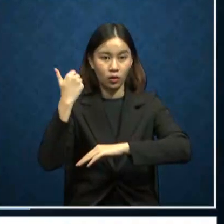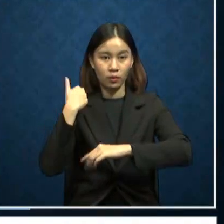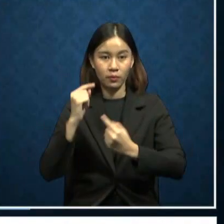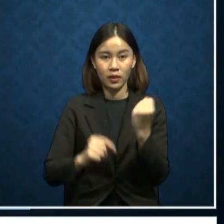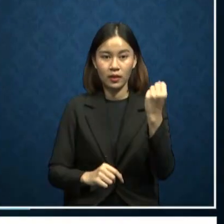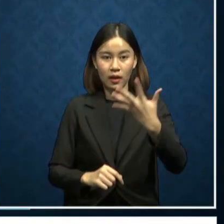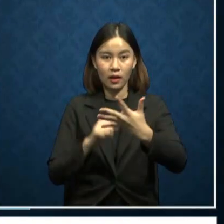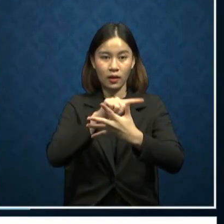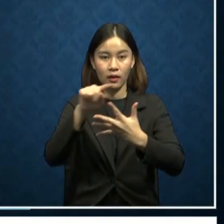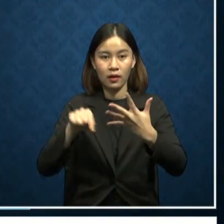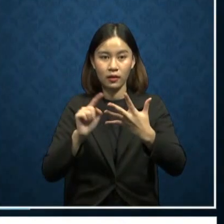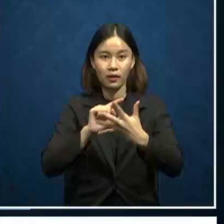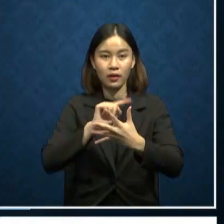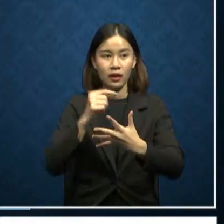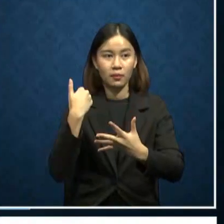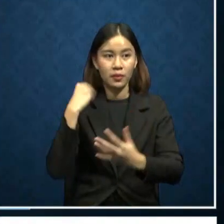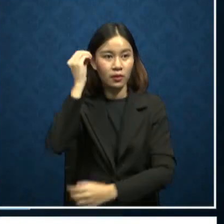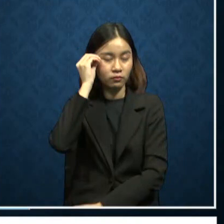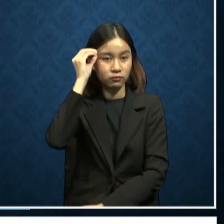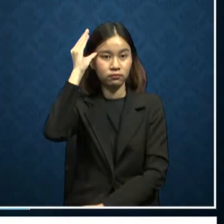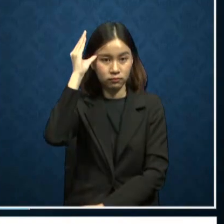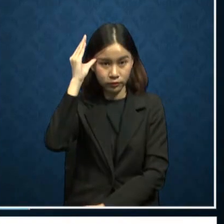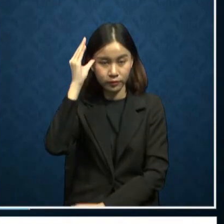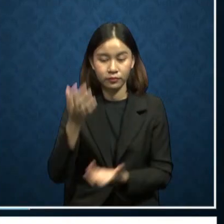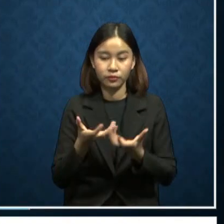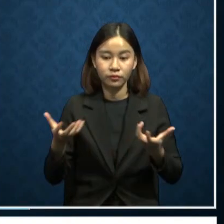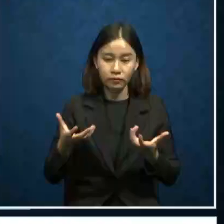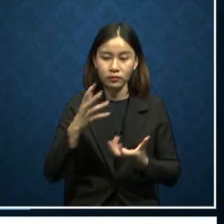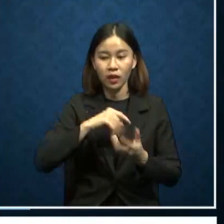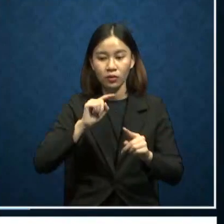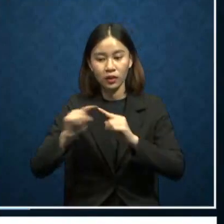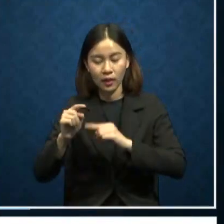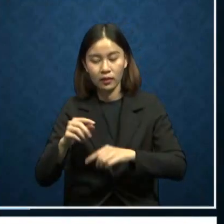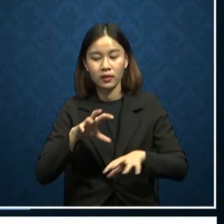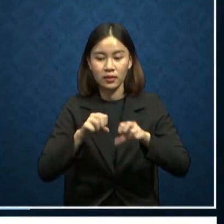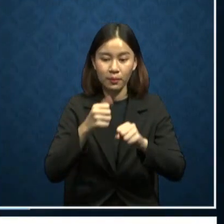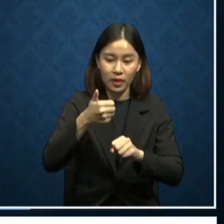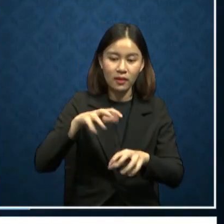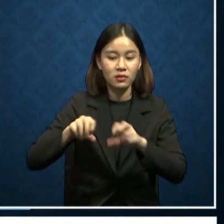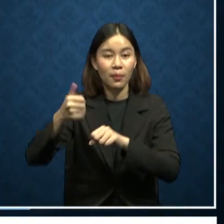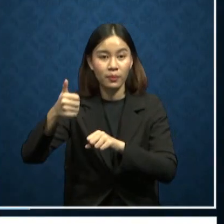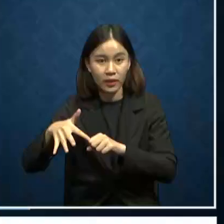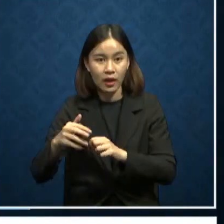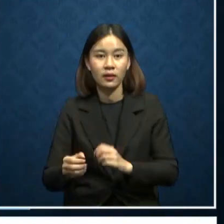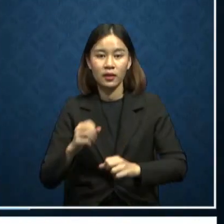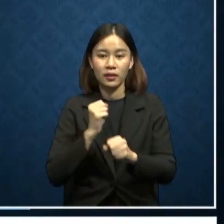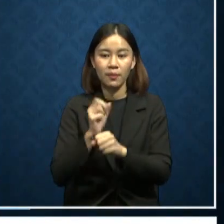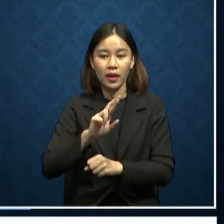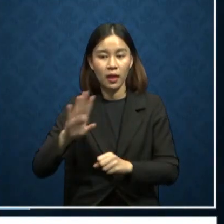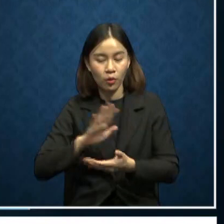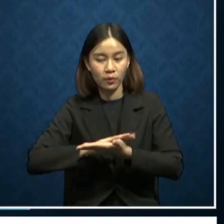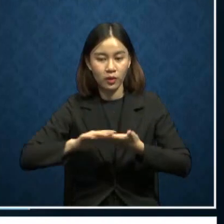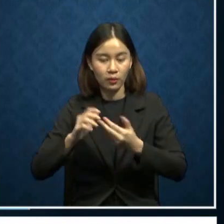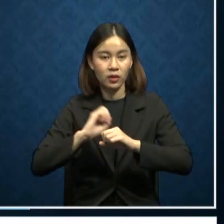5ประเด็นก็คือเรื่องรวบรวมองค์ความรู้มรดกวัฒนธรรมของไทยที่จับต้องได้และจับต้องไม่ได้นะครับอย่างเป็นระบบและนำ